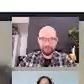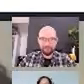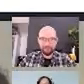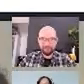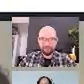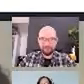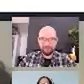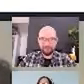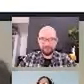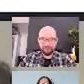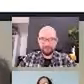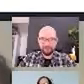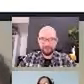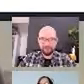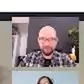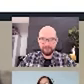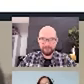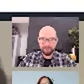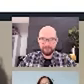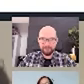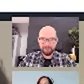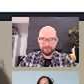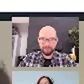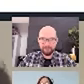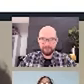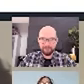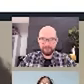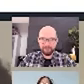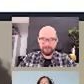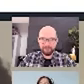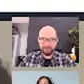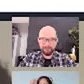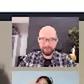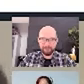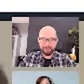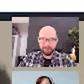Mam dosłownie kilka minut przydzielone przez Olę, mówiła. Mam nadzieję, że mnie słychać.